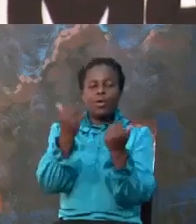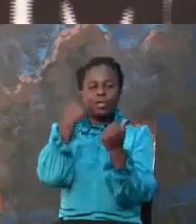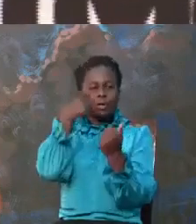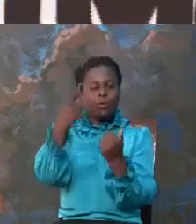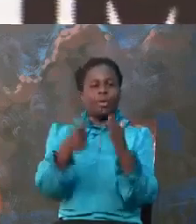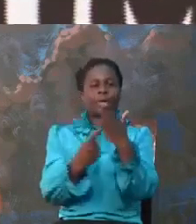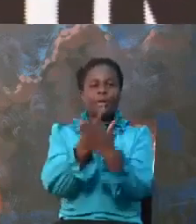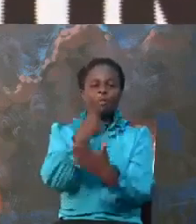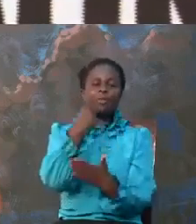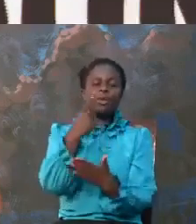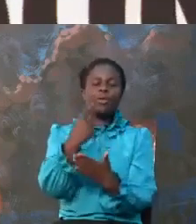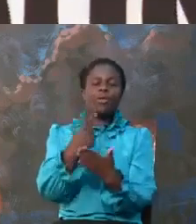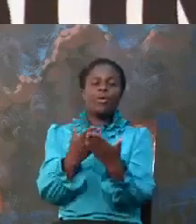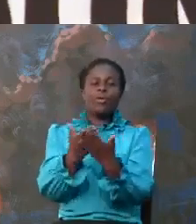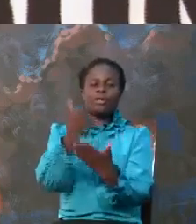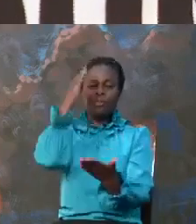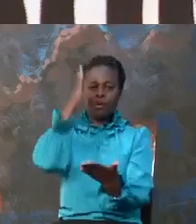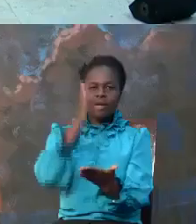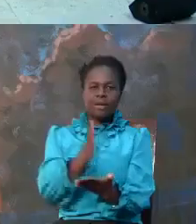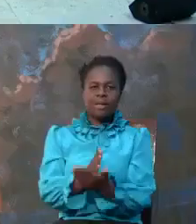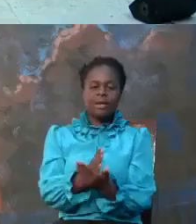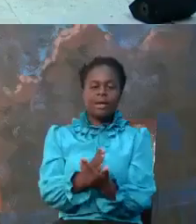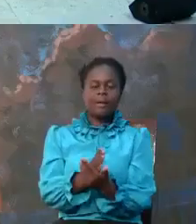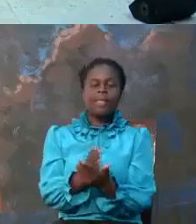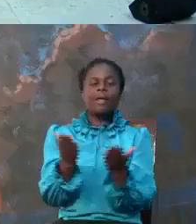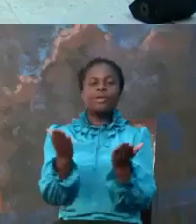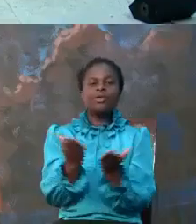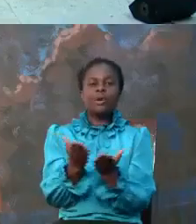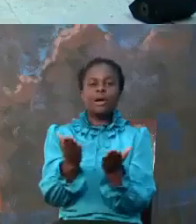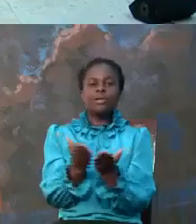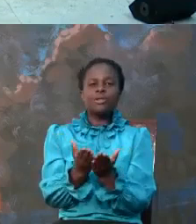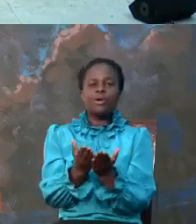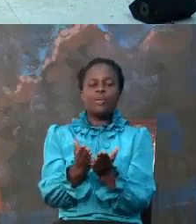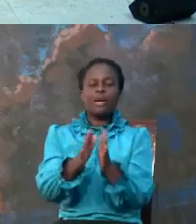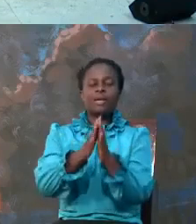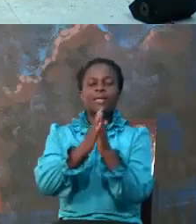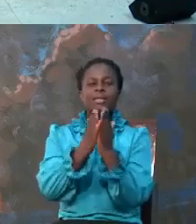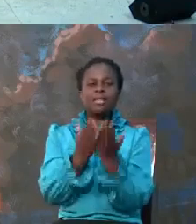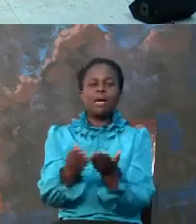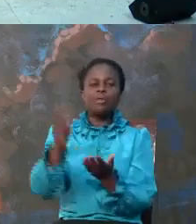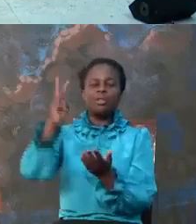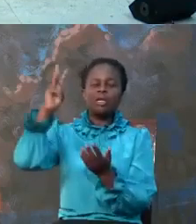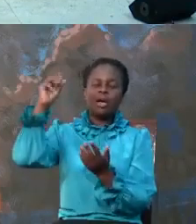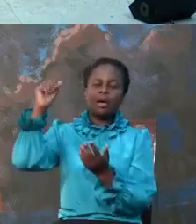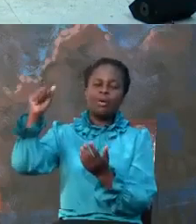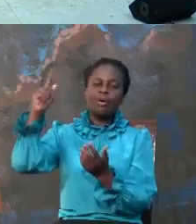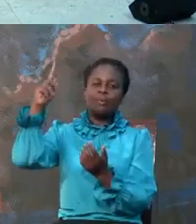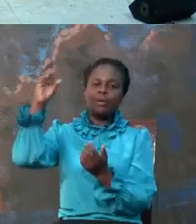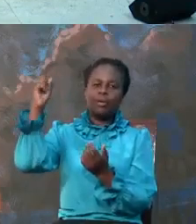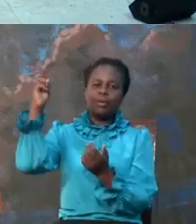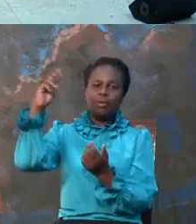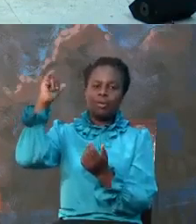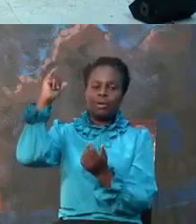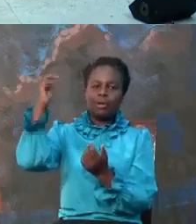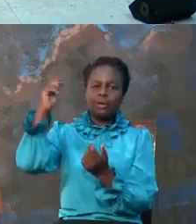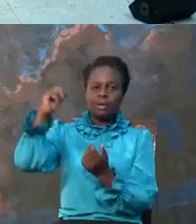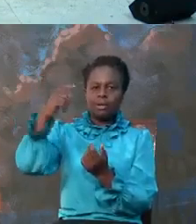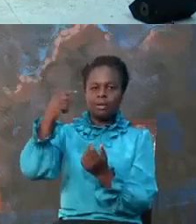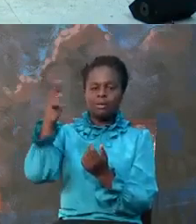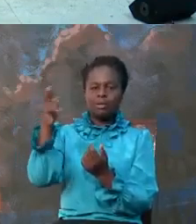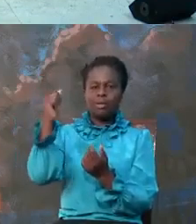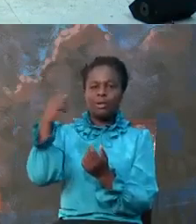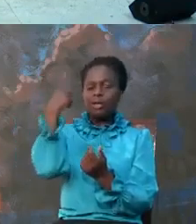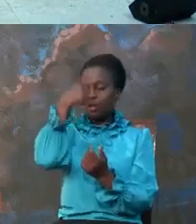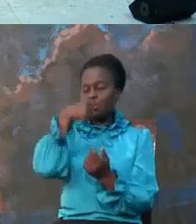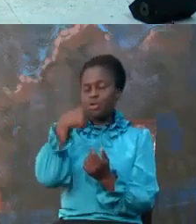matokeo, maana ni hakika. Ndipo tukasoma ile kitabu kile cha Wakorintho ya pili na ile sura ya 5 mstari wa